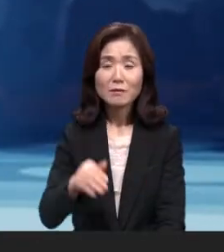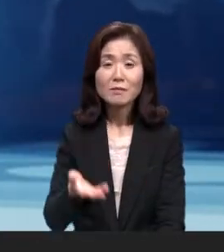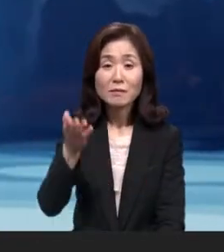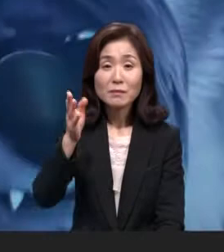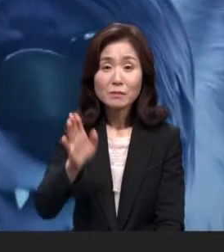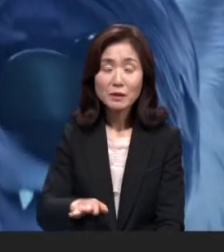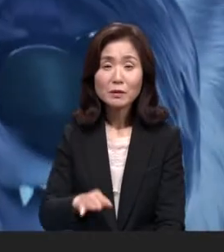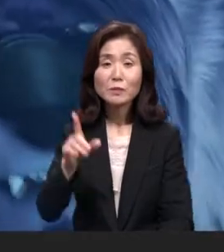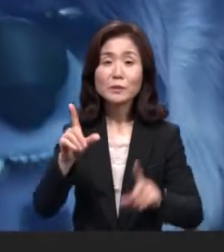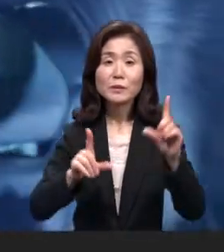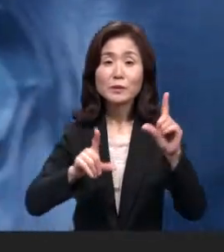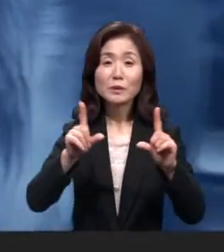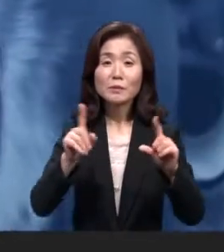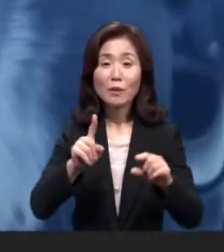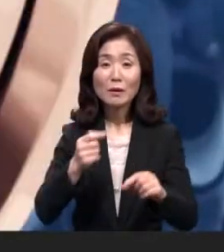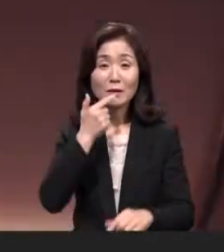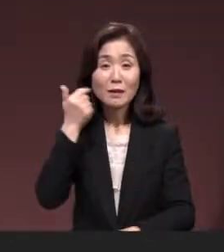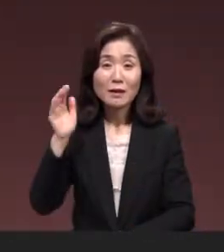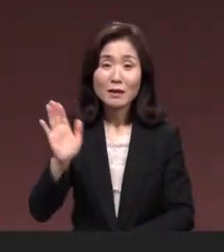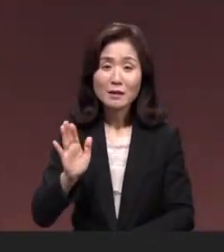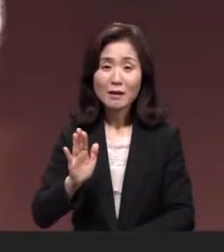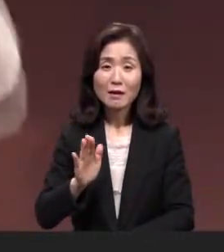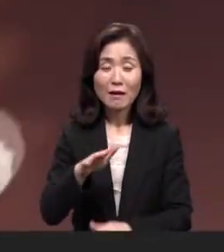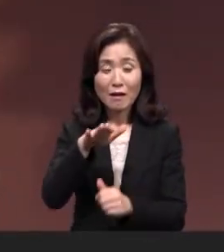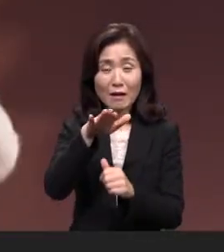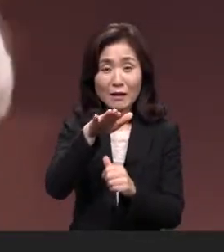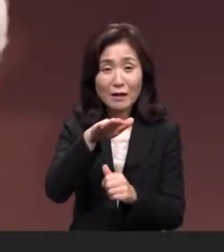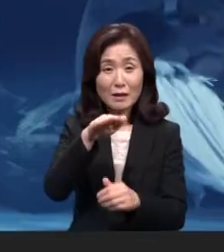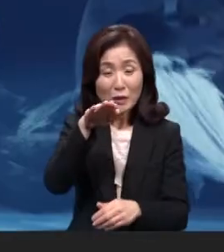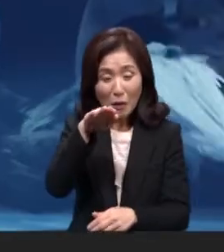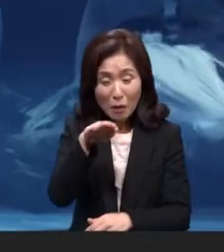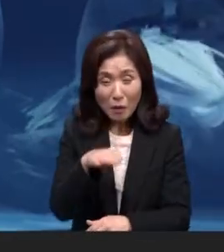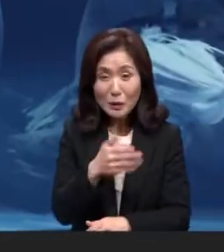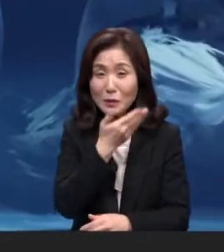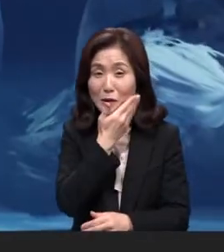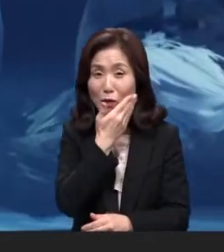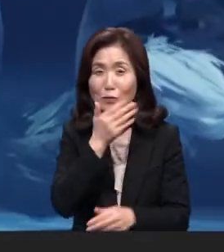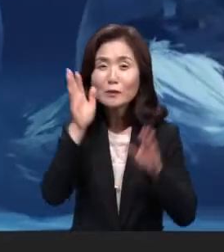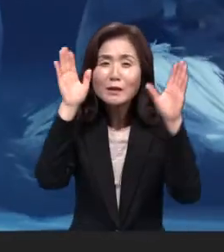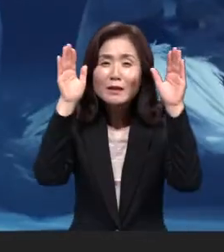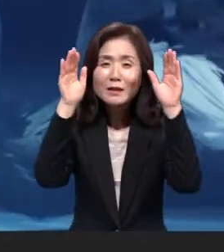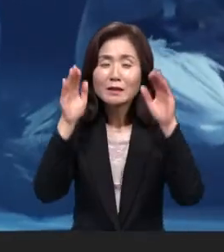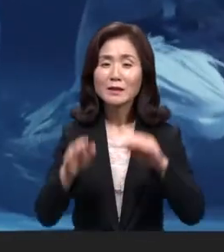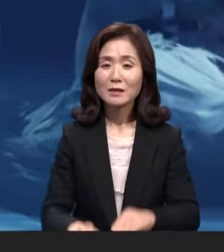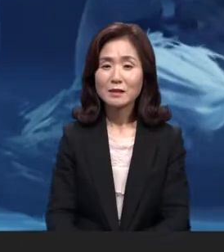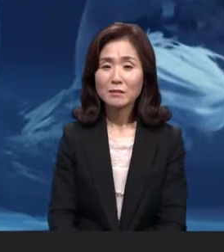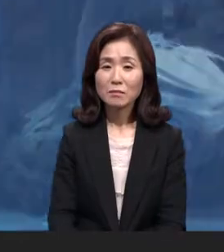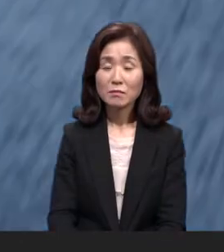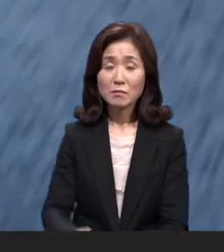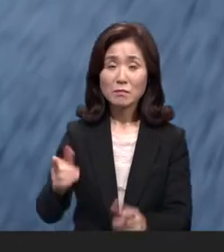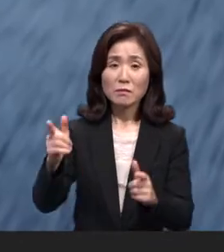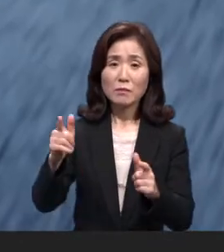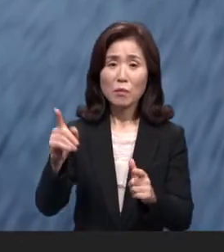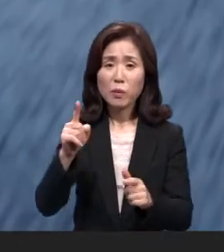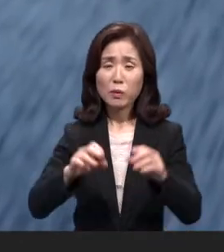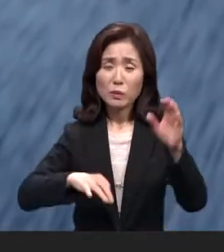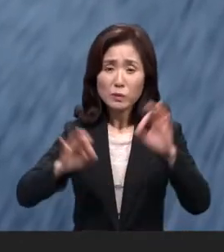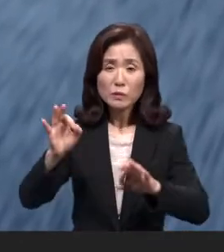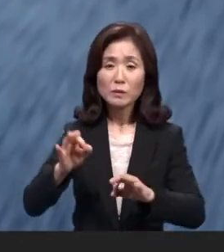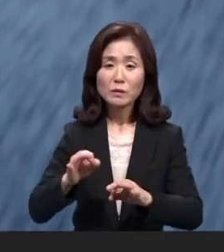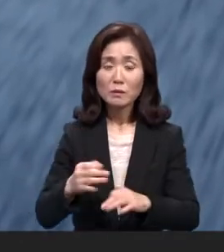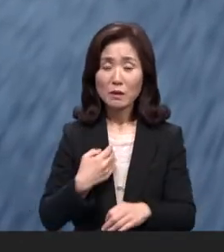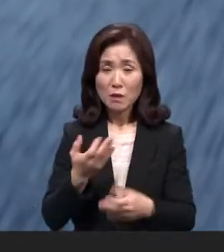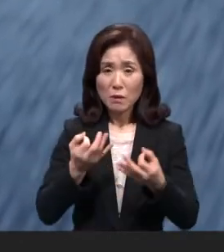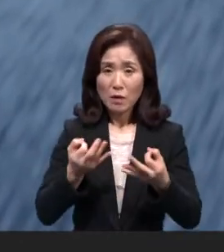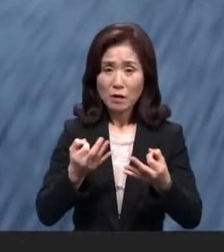하지만 그 모습은 늑대가 아닌 작고 귀여운 푸들이었습니다. 아니에요. 뭔가 착오가 있었던 거예요.